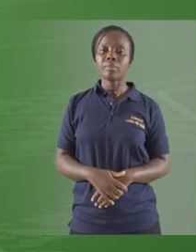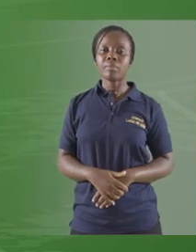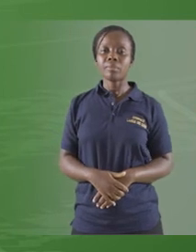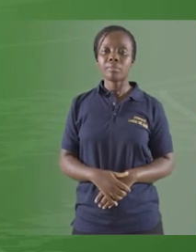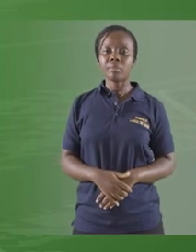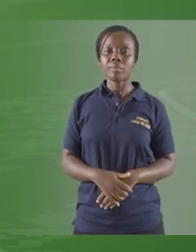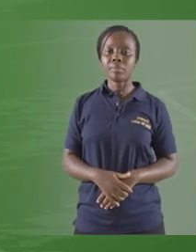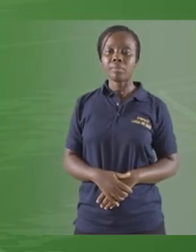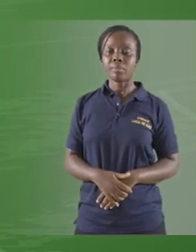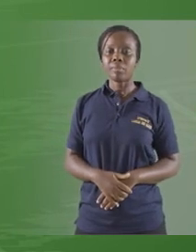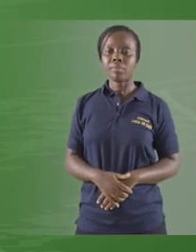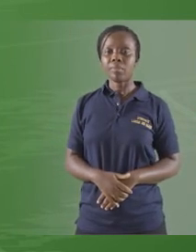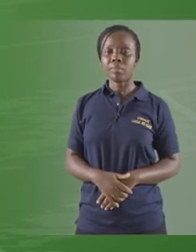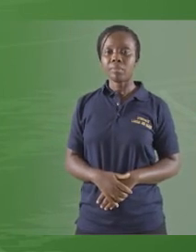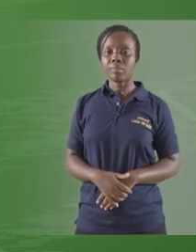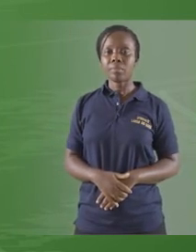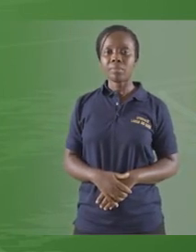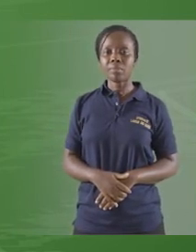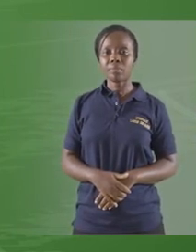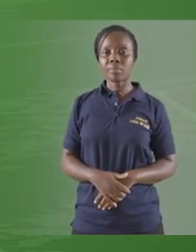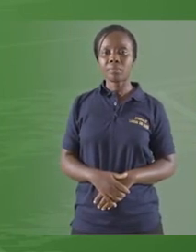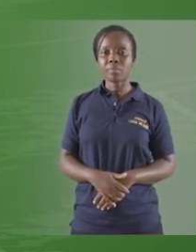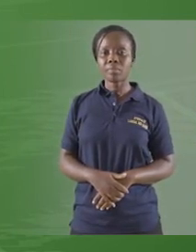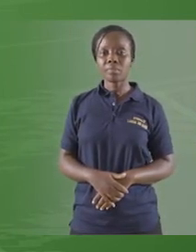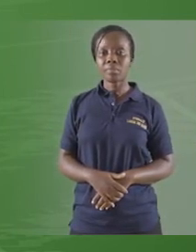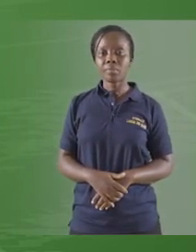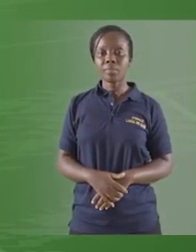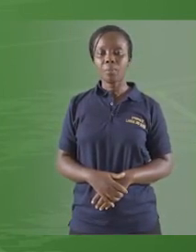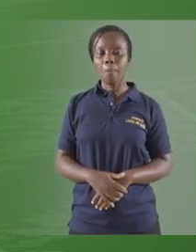individus de sexe masculin.